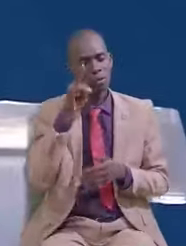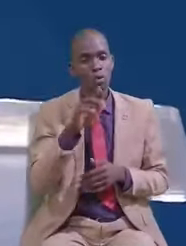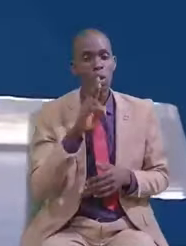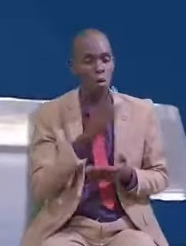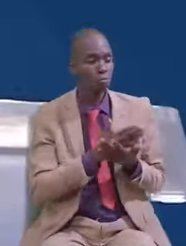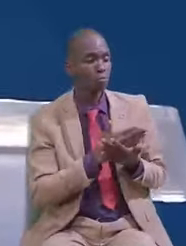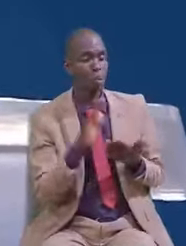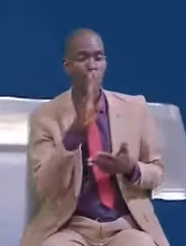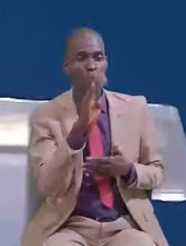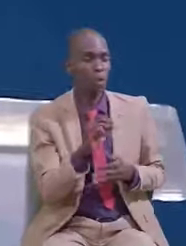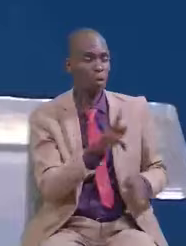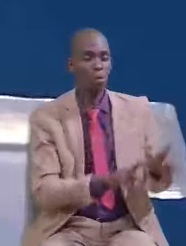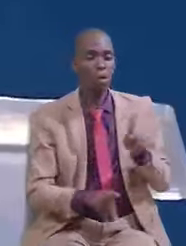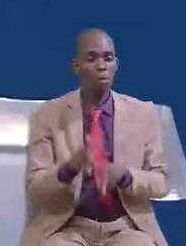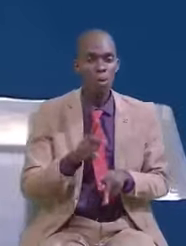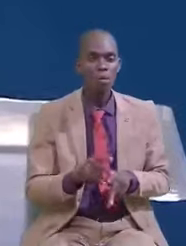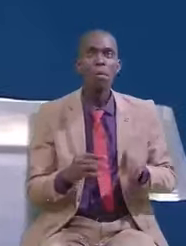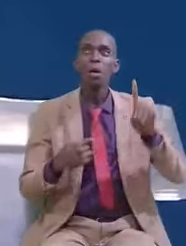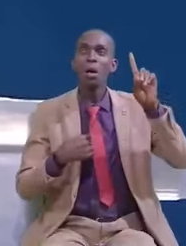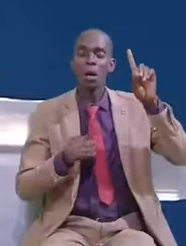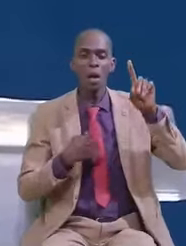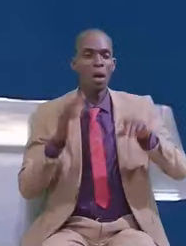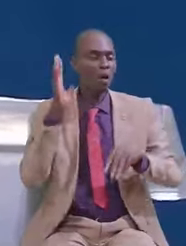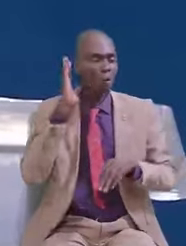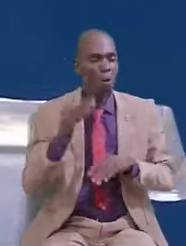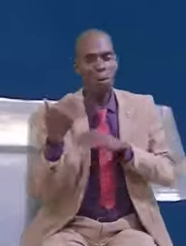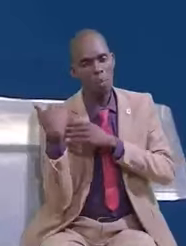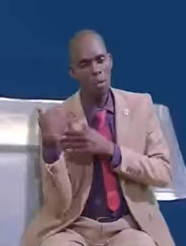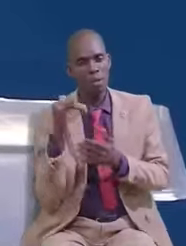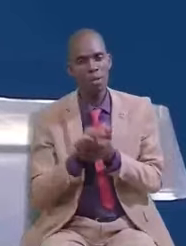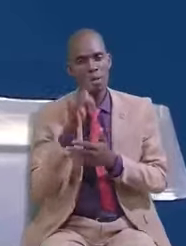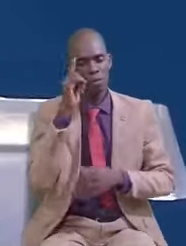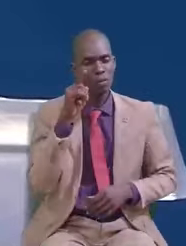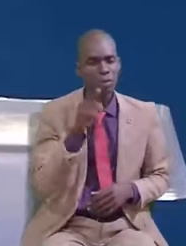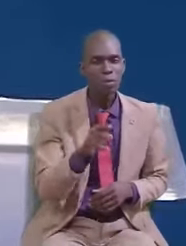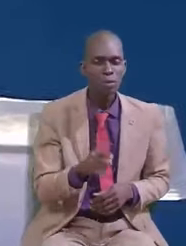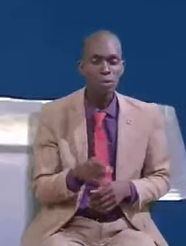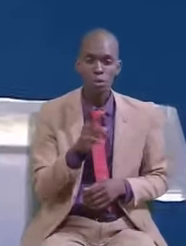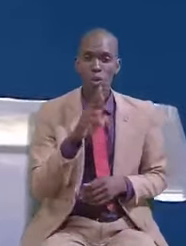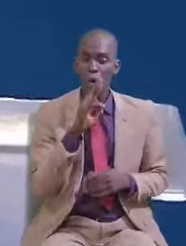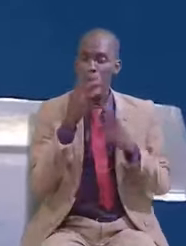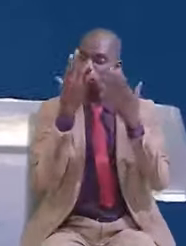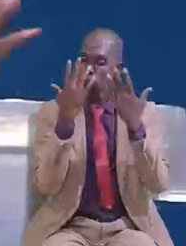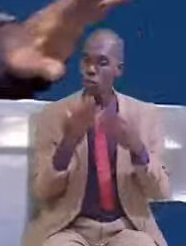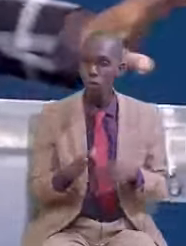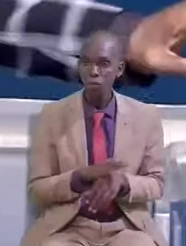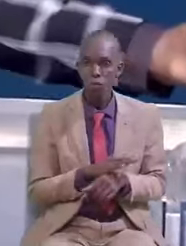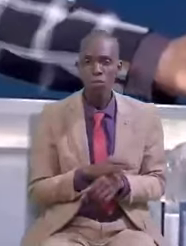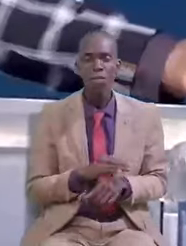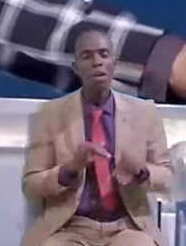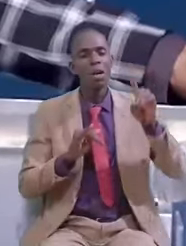hommes, je vais porter cela pour toi. Tu es triste, je vais porter cela pour